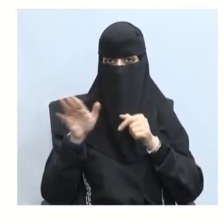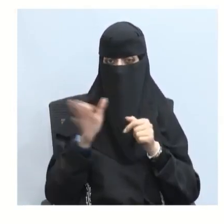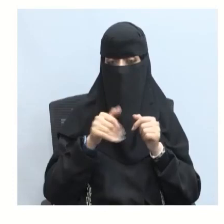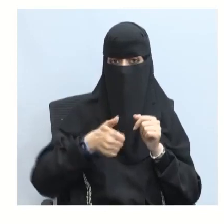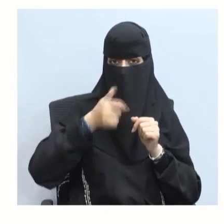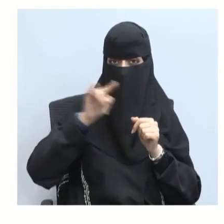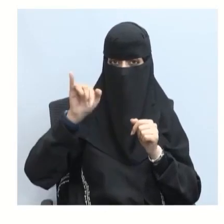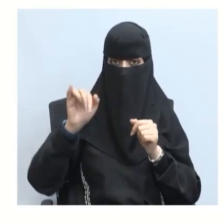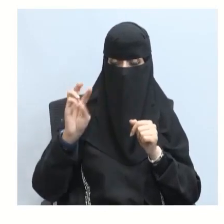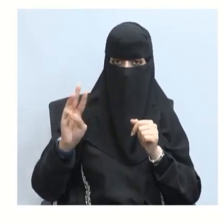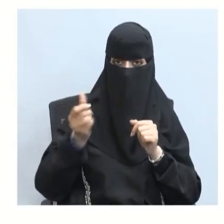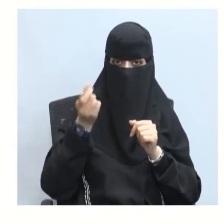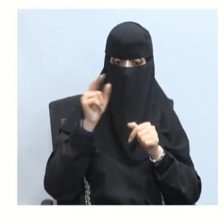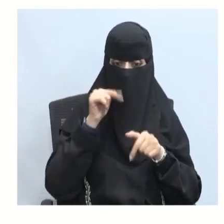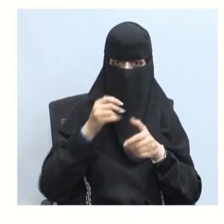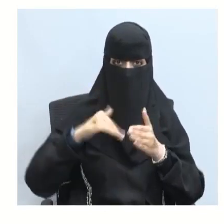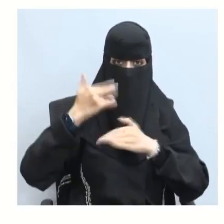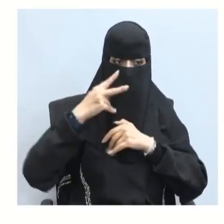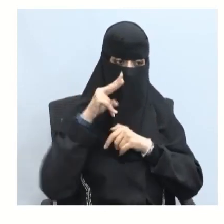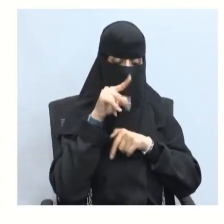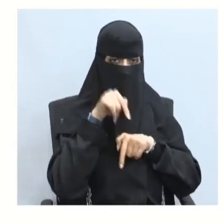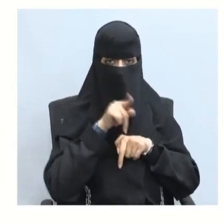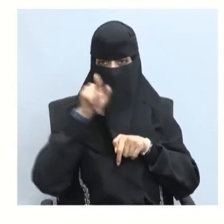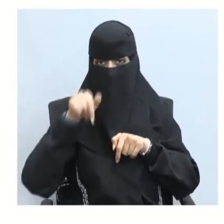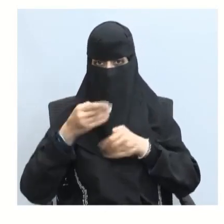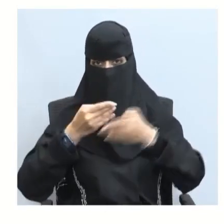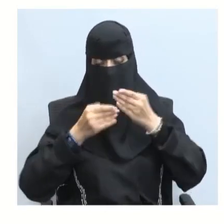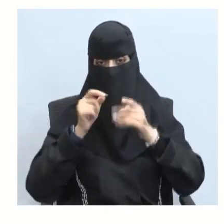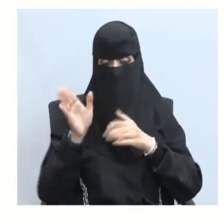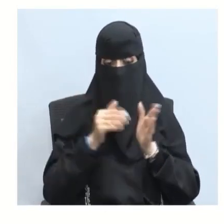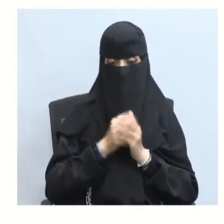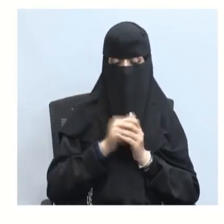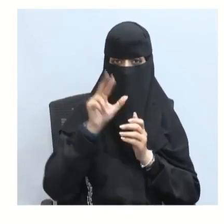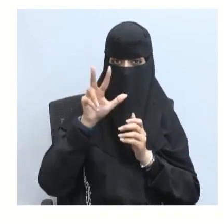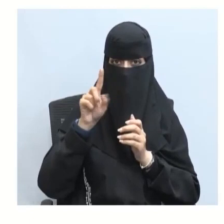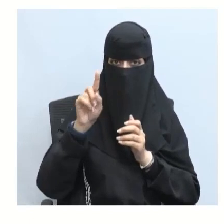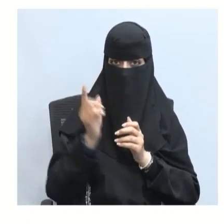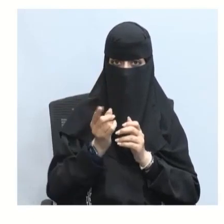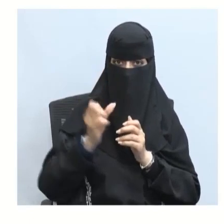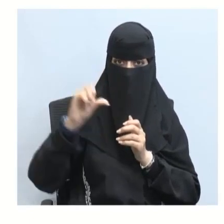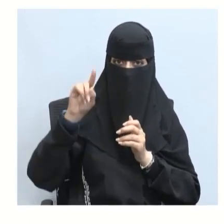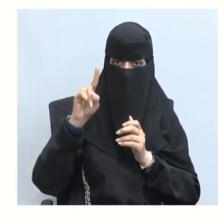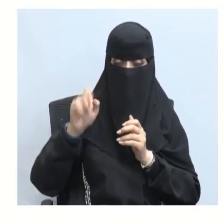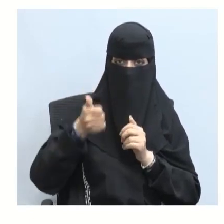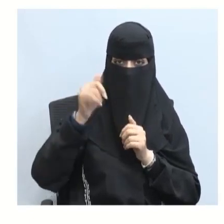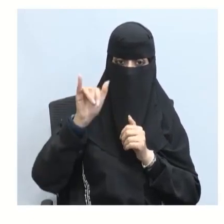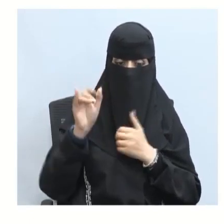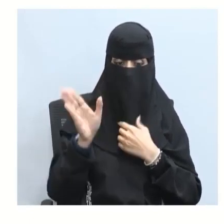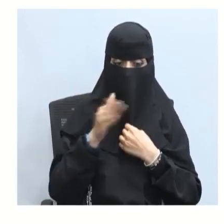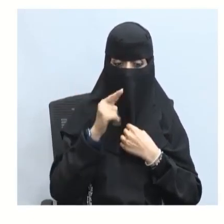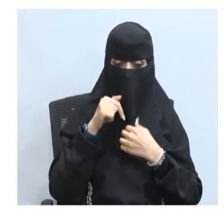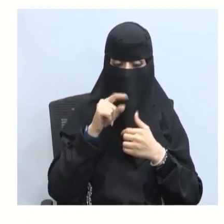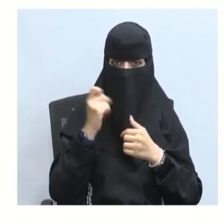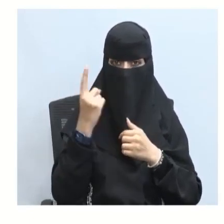الايثان تامل المركب التالي وهو مركب البروبان كم عدد ذرات الكربون لاحظ واح ا